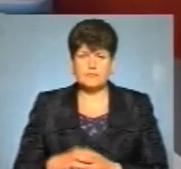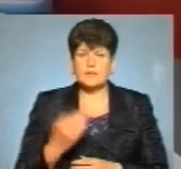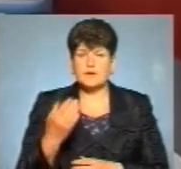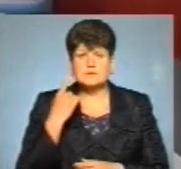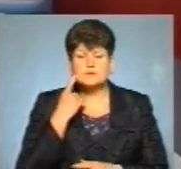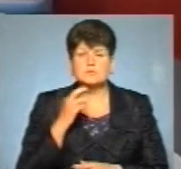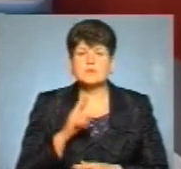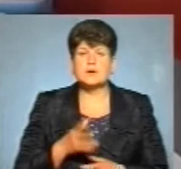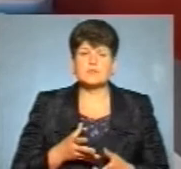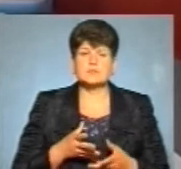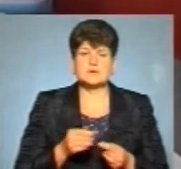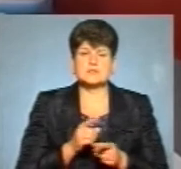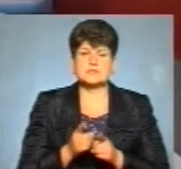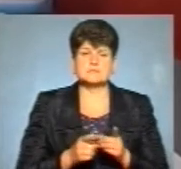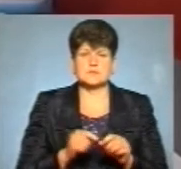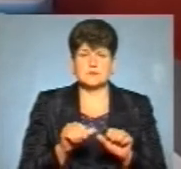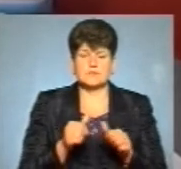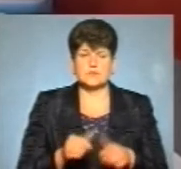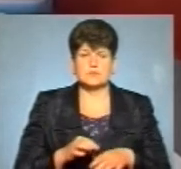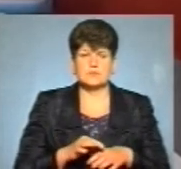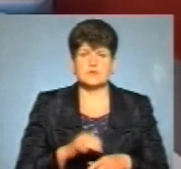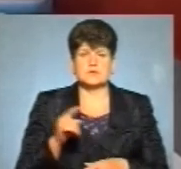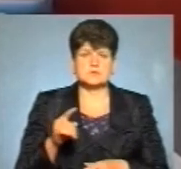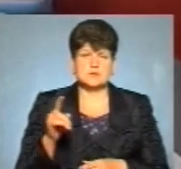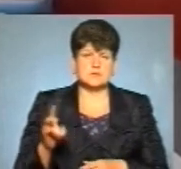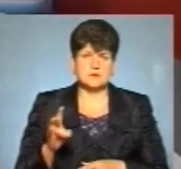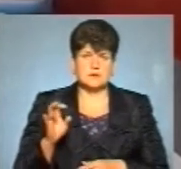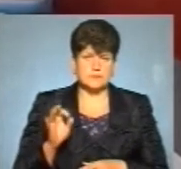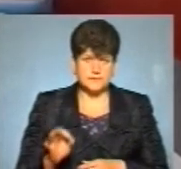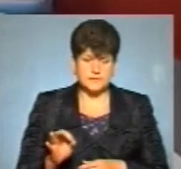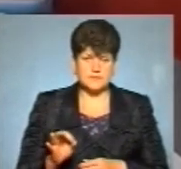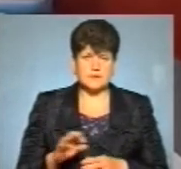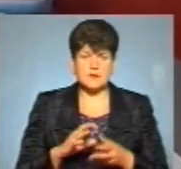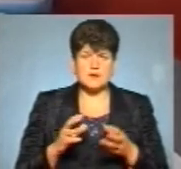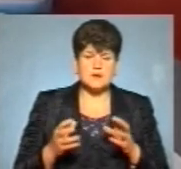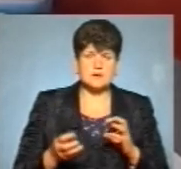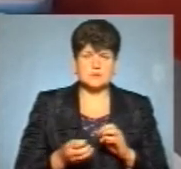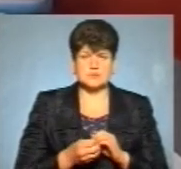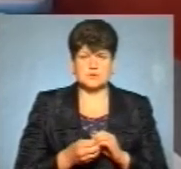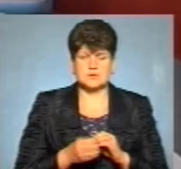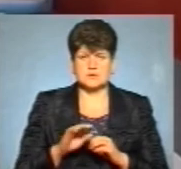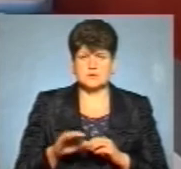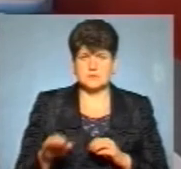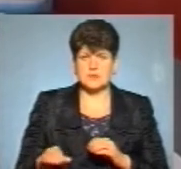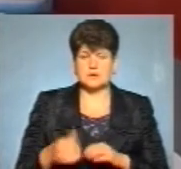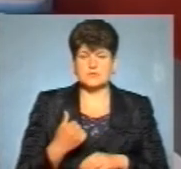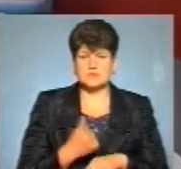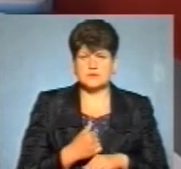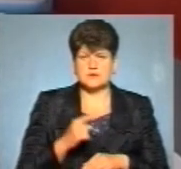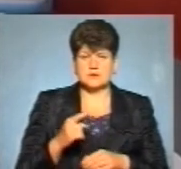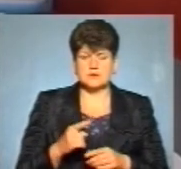як вплине зміна формату проведення зовнішнього незалежного оцінювання на результати абітурієнтів вже в основній сесії